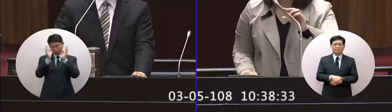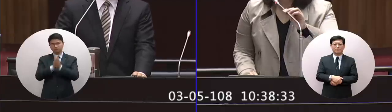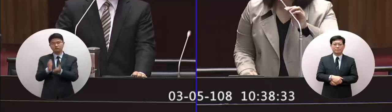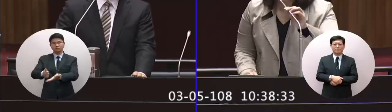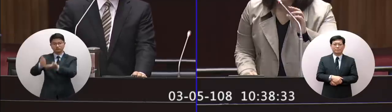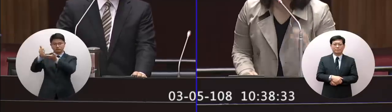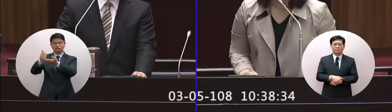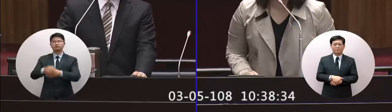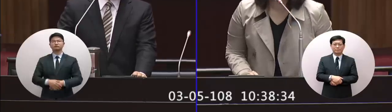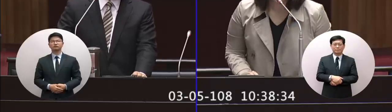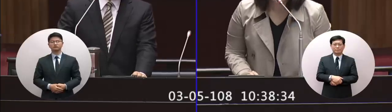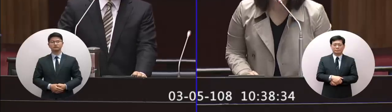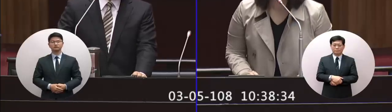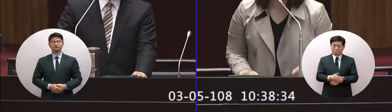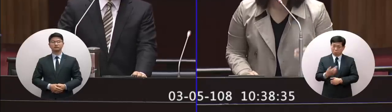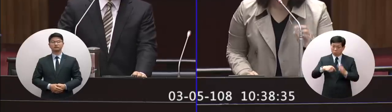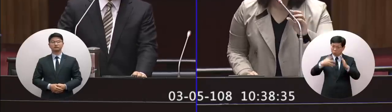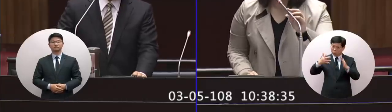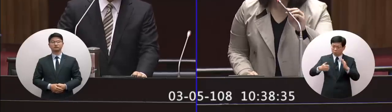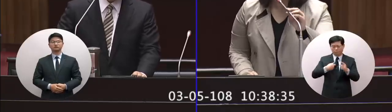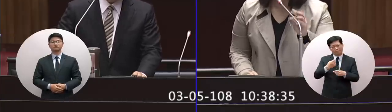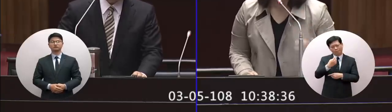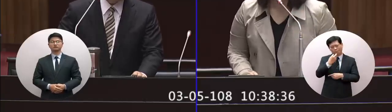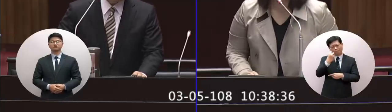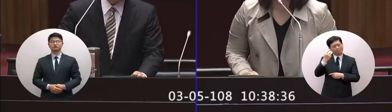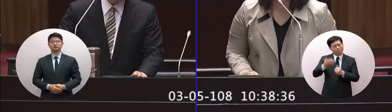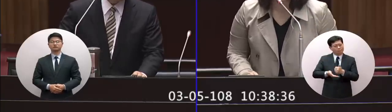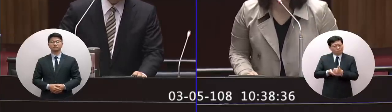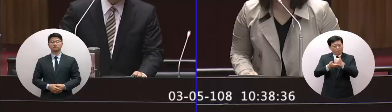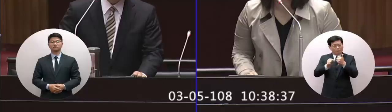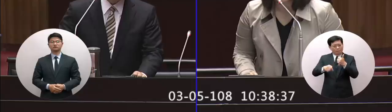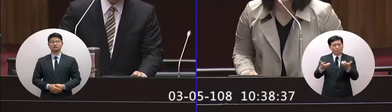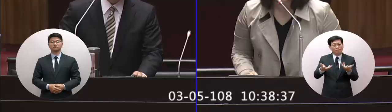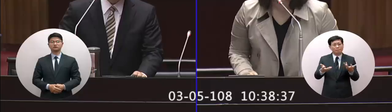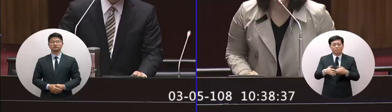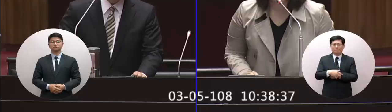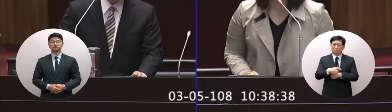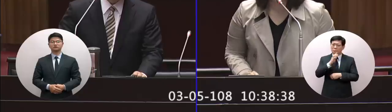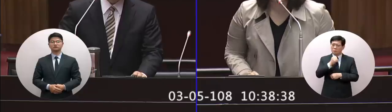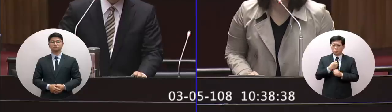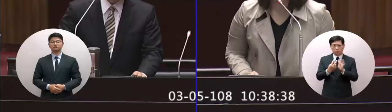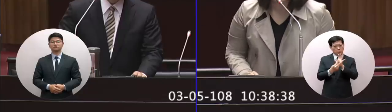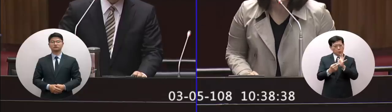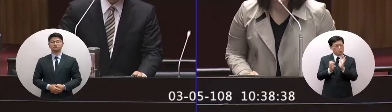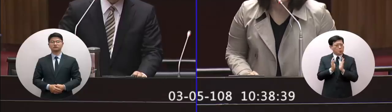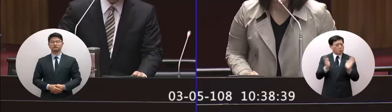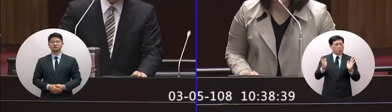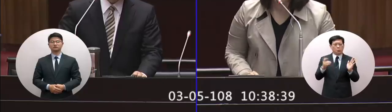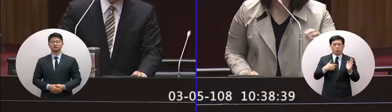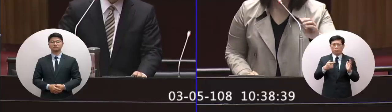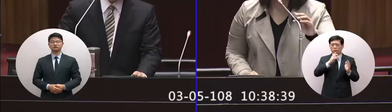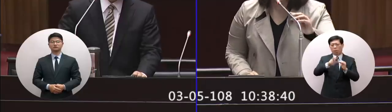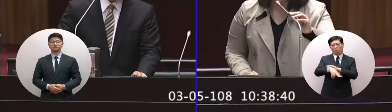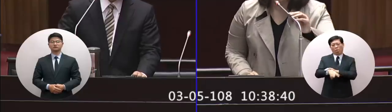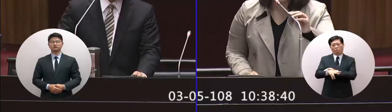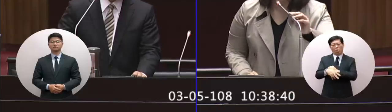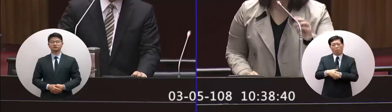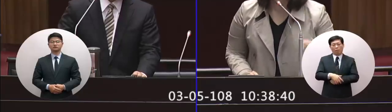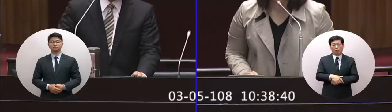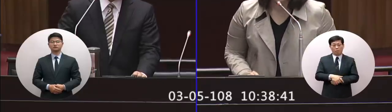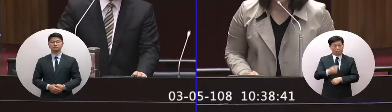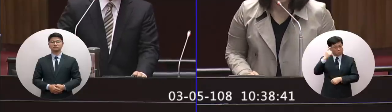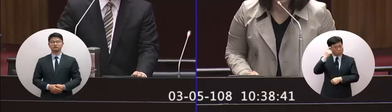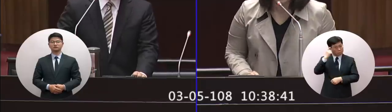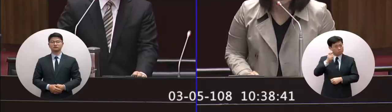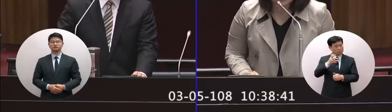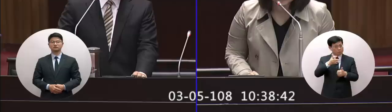尊重。 院长，我觉得这个尊重哦，这个东西其实是非常宽广的一个名词，又相对的非常的空虚哦。我想